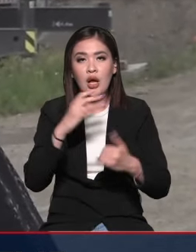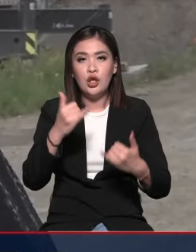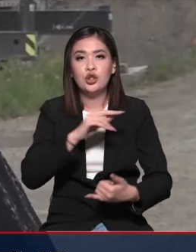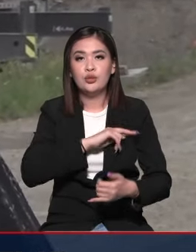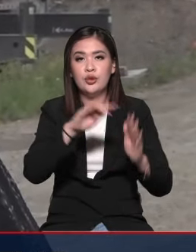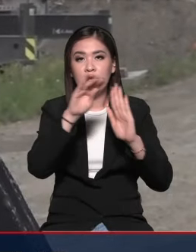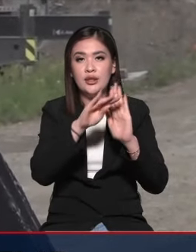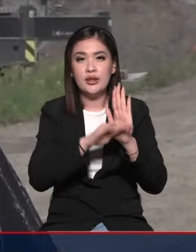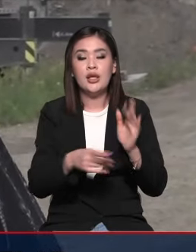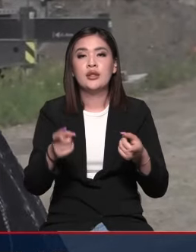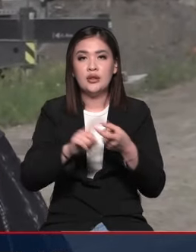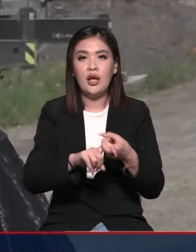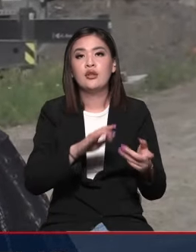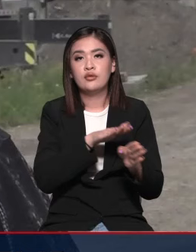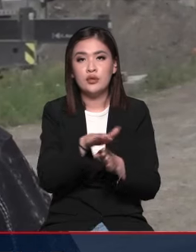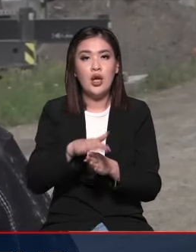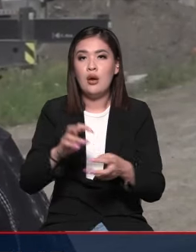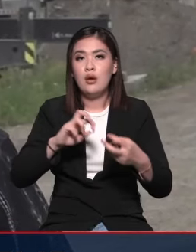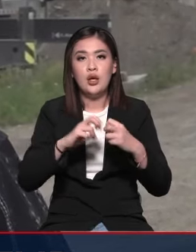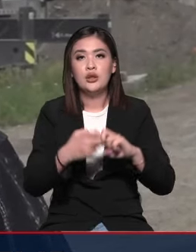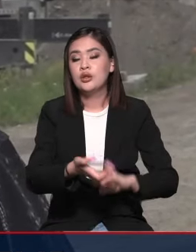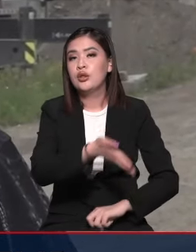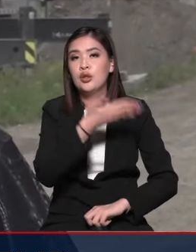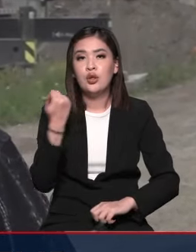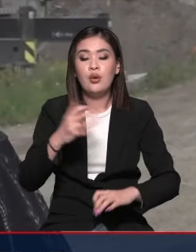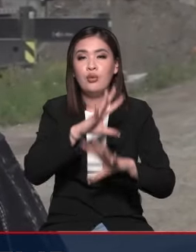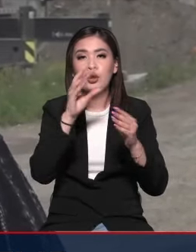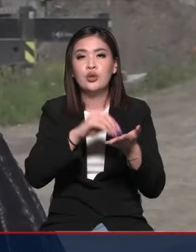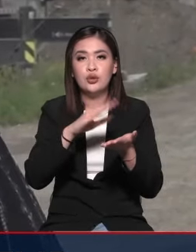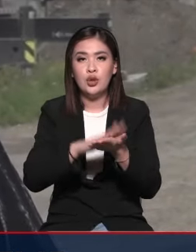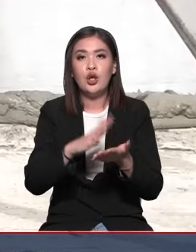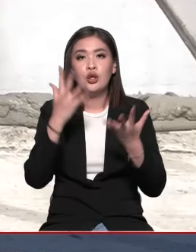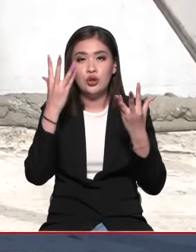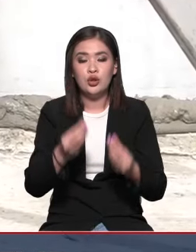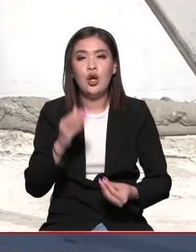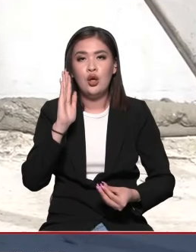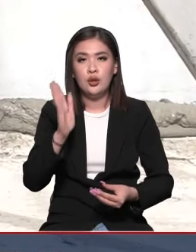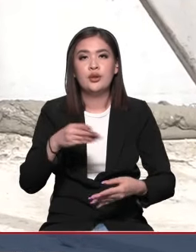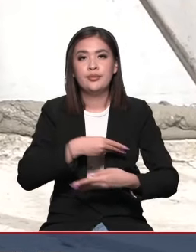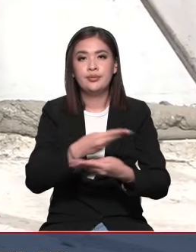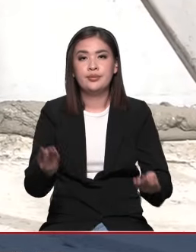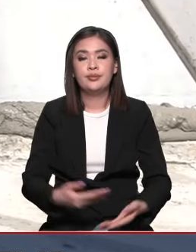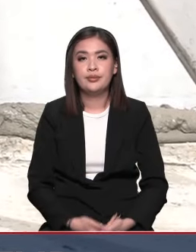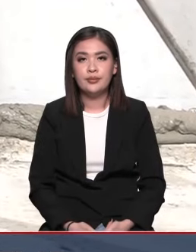сай жүргізіліп жатыр. Ешқандай мәселе жоқ, барлығын белгіленген күні тапсыратын боламыз.